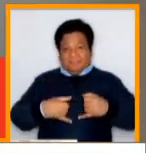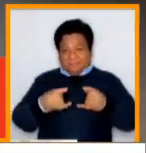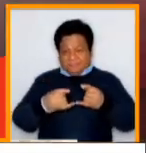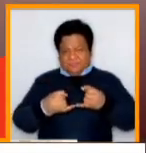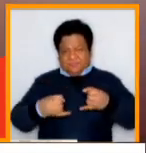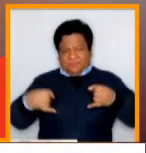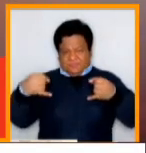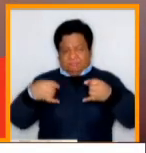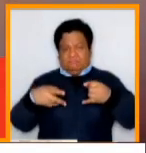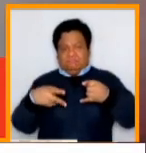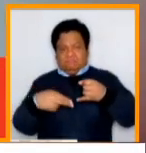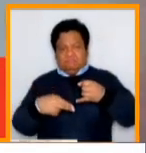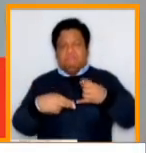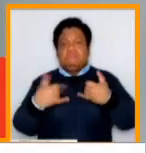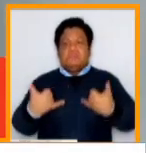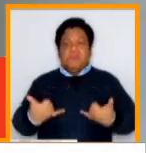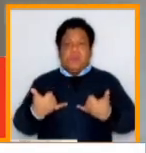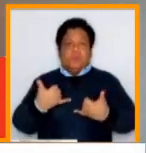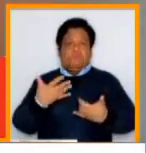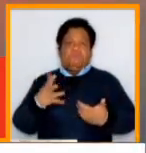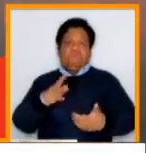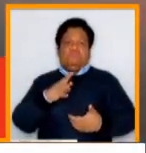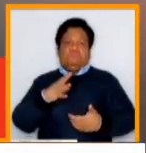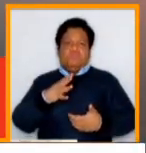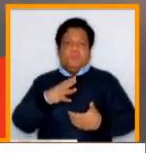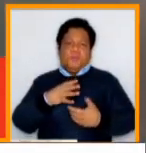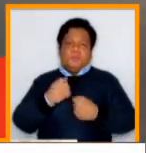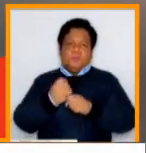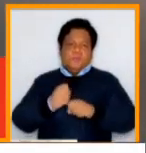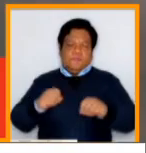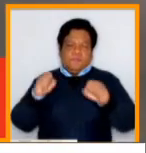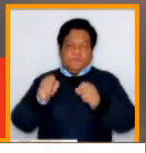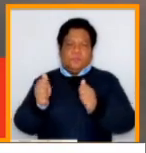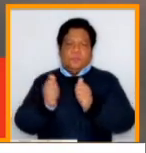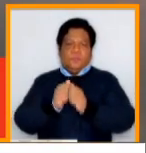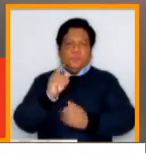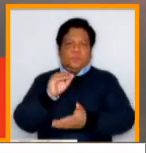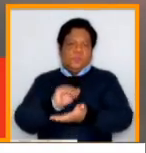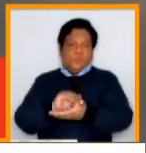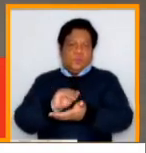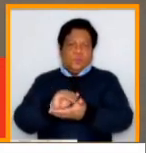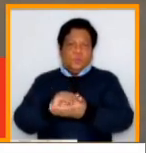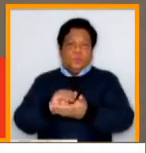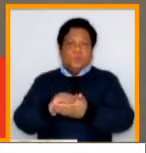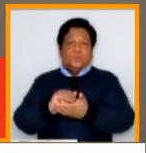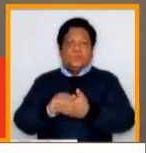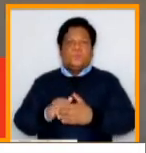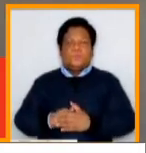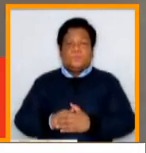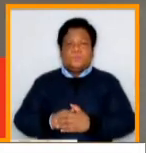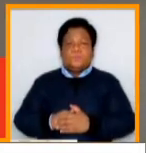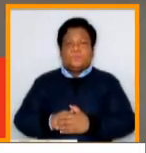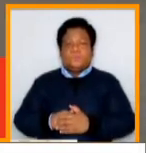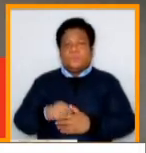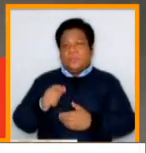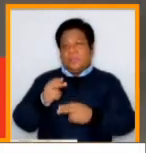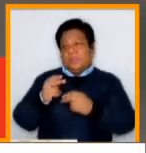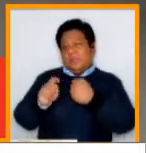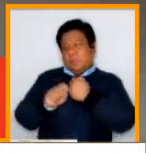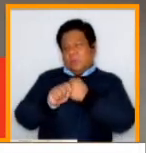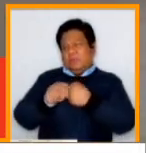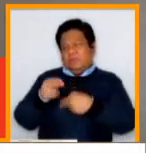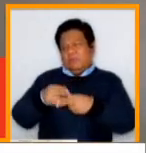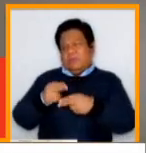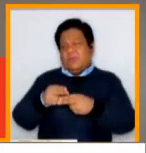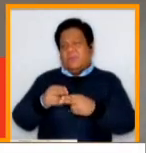mag-ina at nasa pangangalaga na sila ng mga doktor. Habang wala pang pangalan, pansamantala na lang tinawag na baby border ang